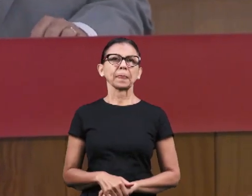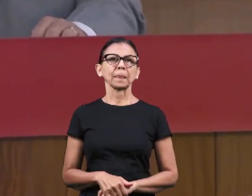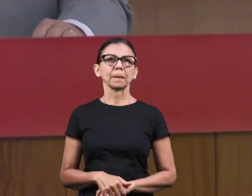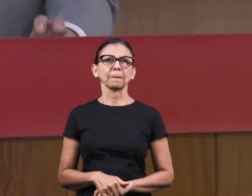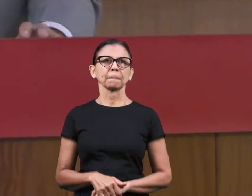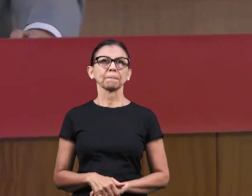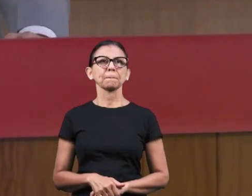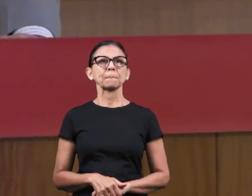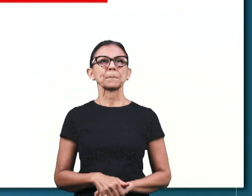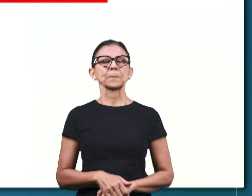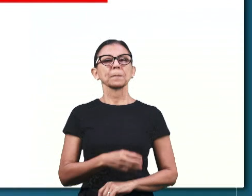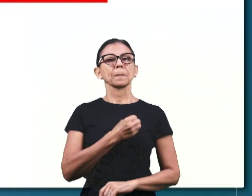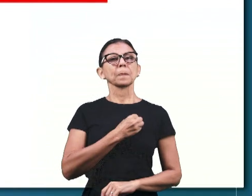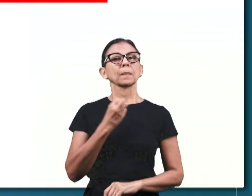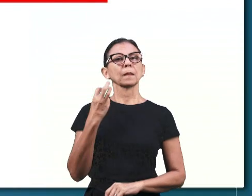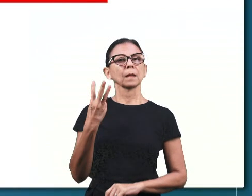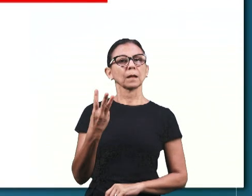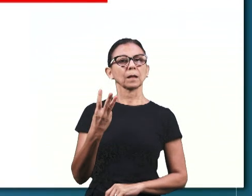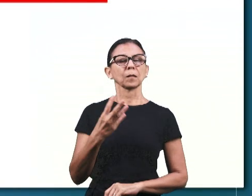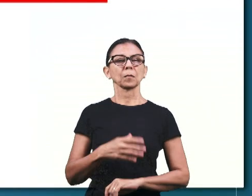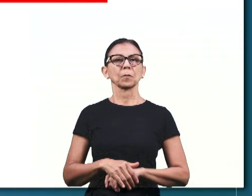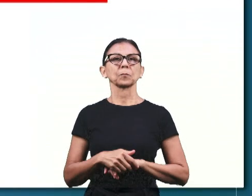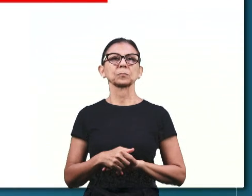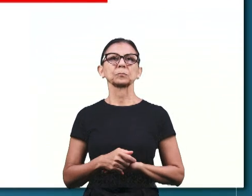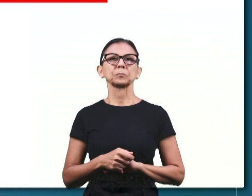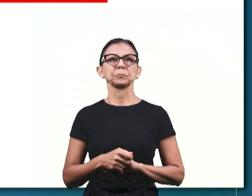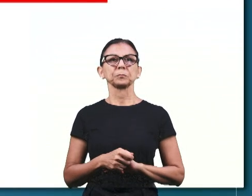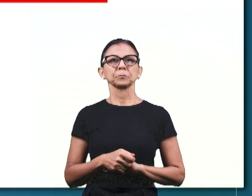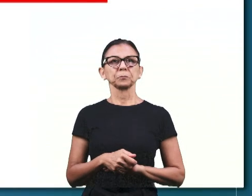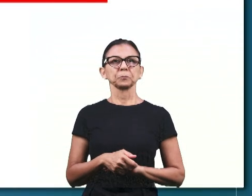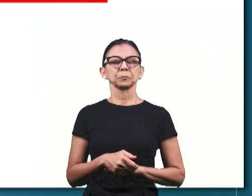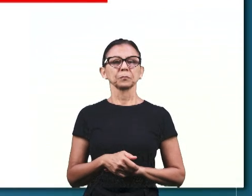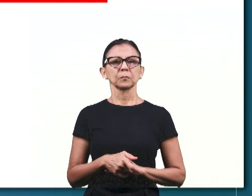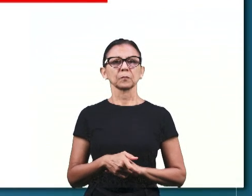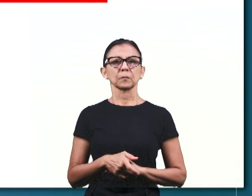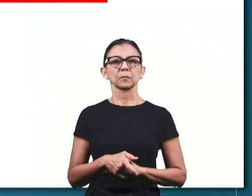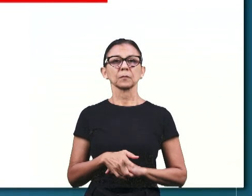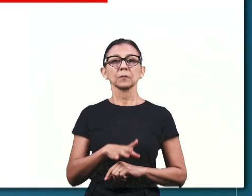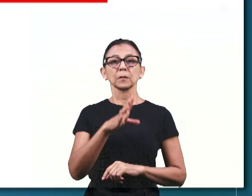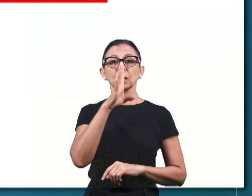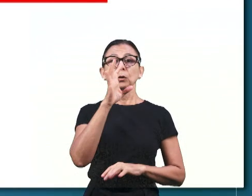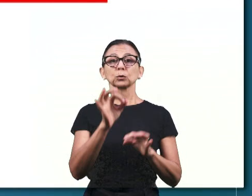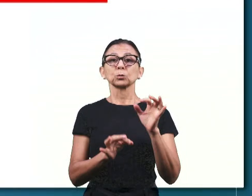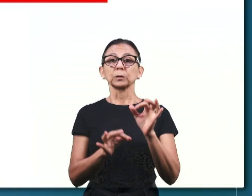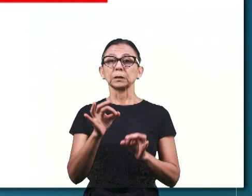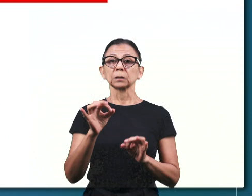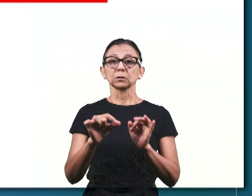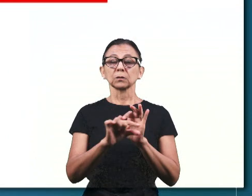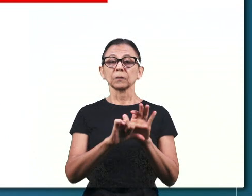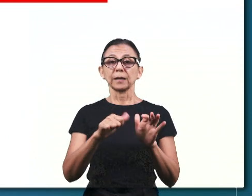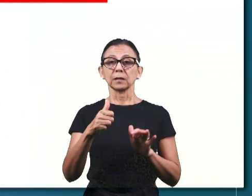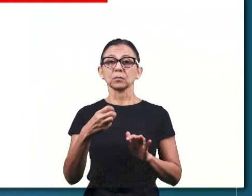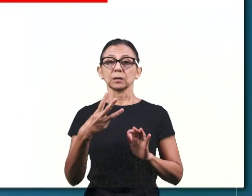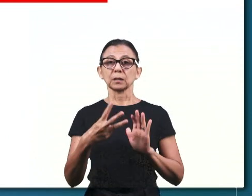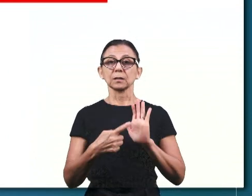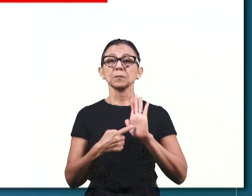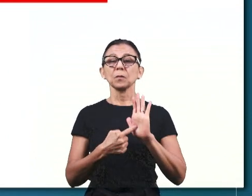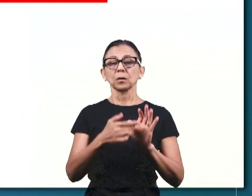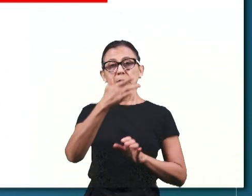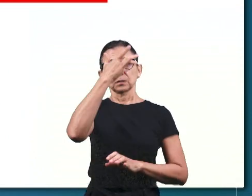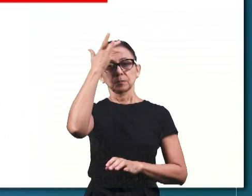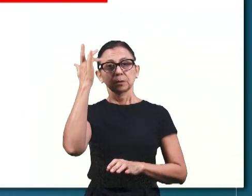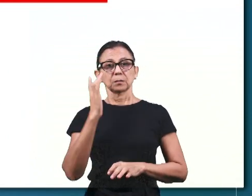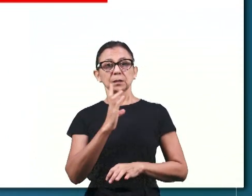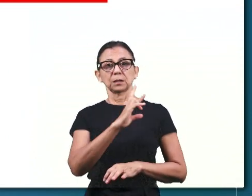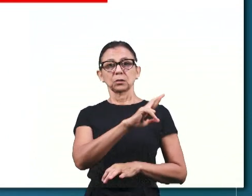question 3, elle est dit, lisons. Quel est le jugement qui est prononcé dans le verset 13 pour le religieux qui